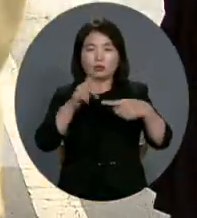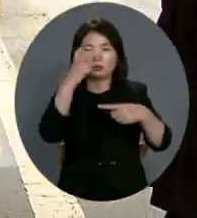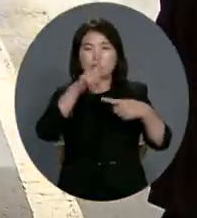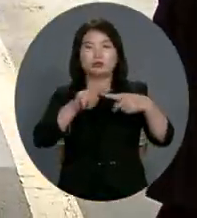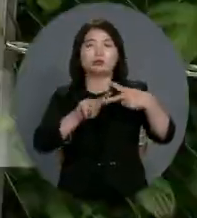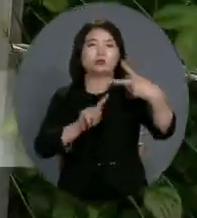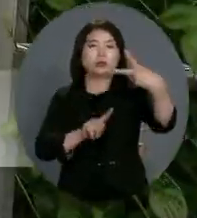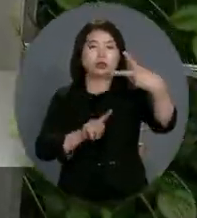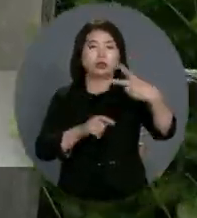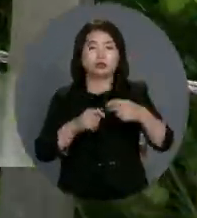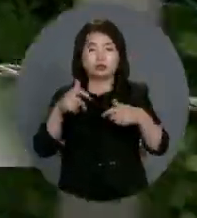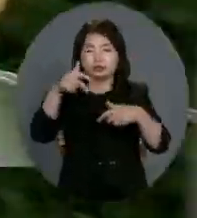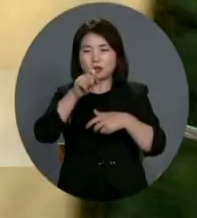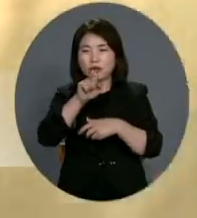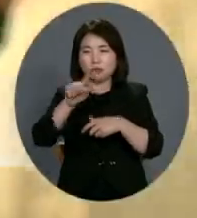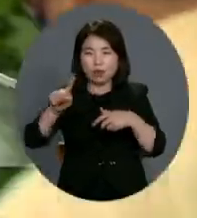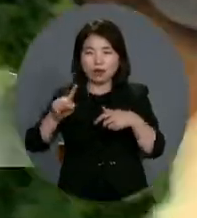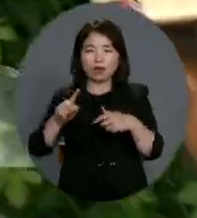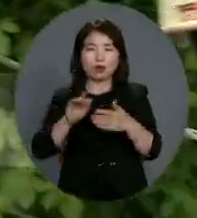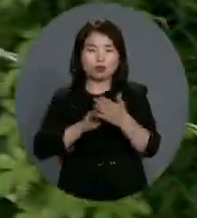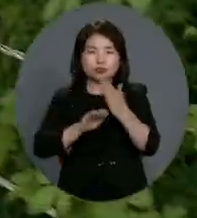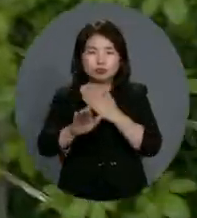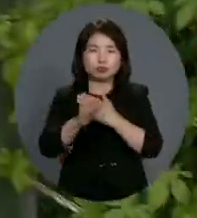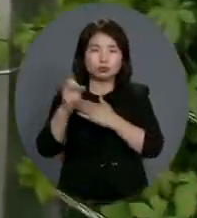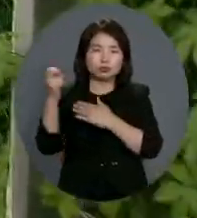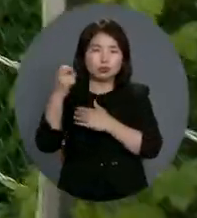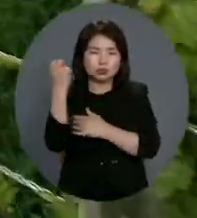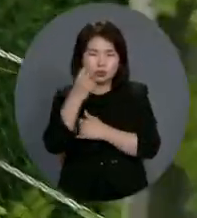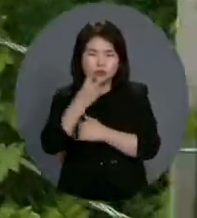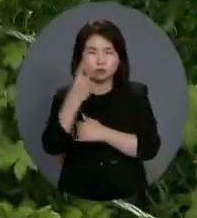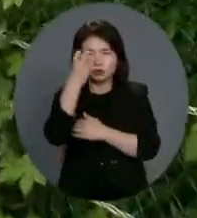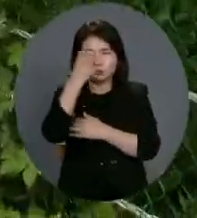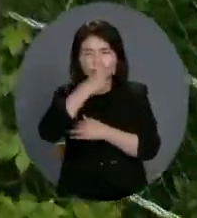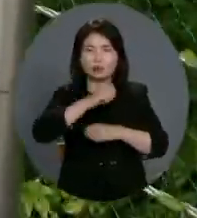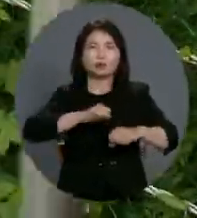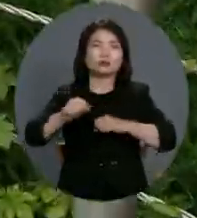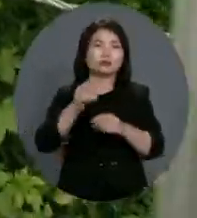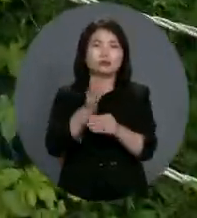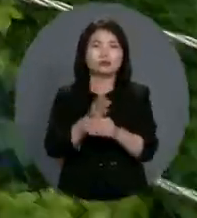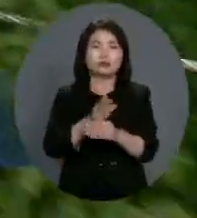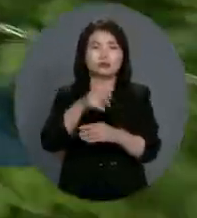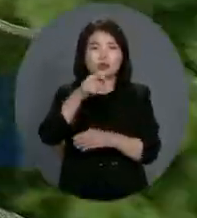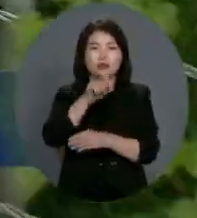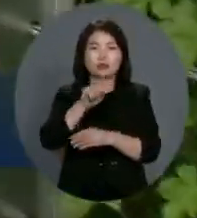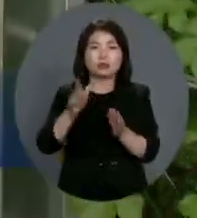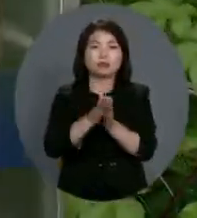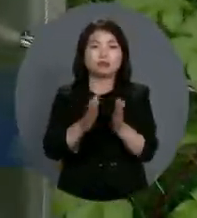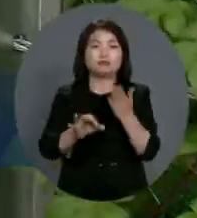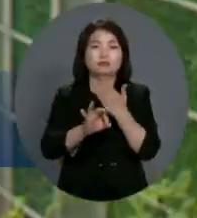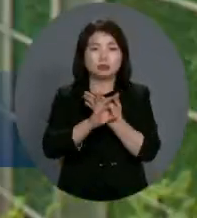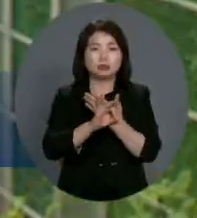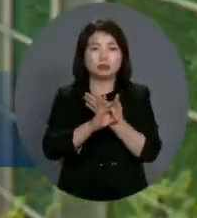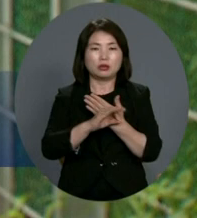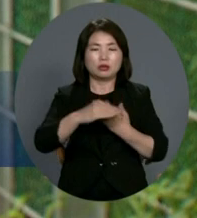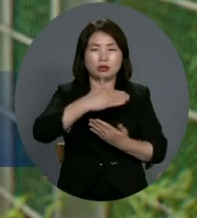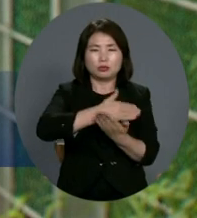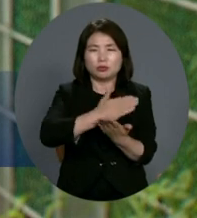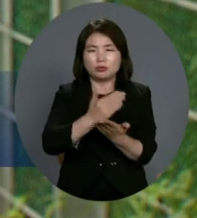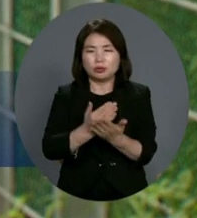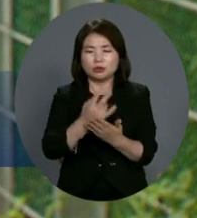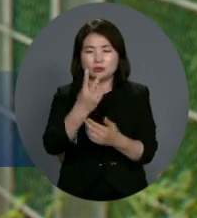이어 장마와 함께 수시로 점검에 나서고 있습니다. 장마가 시작되면은 각